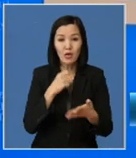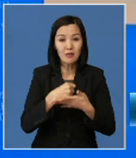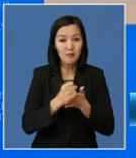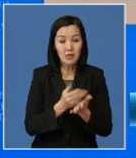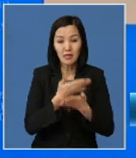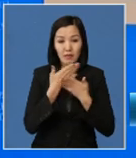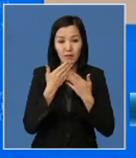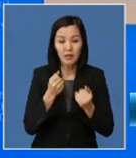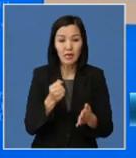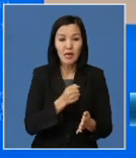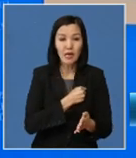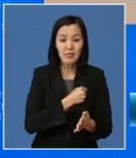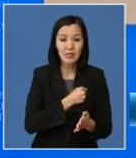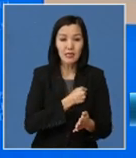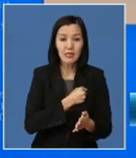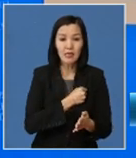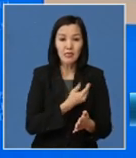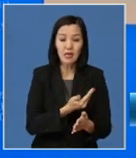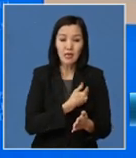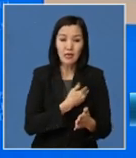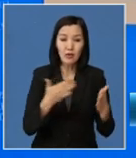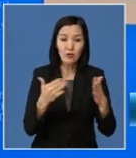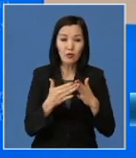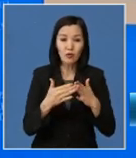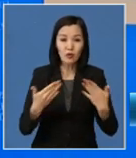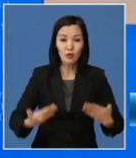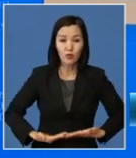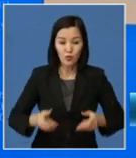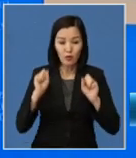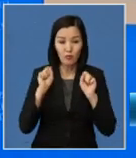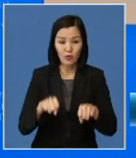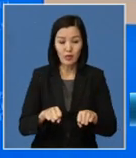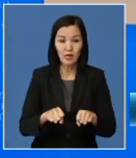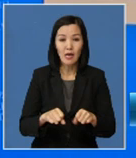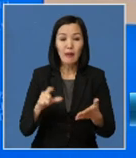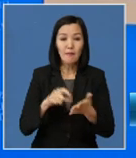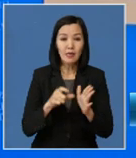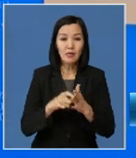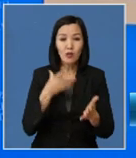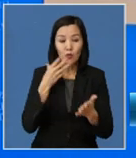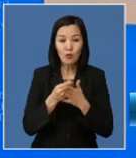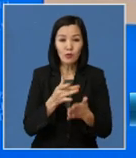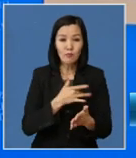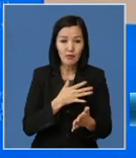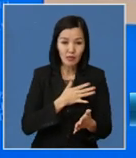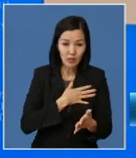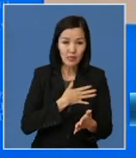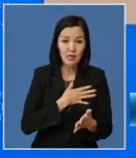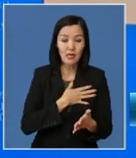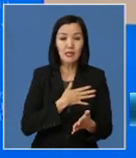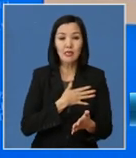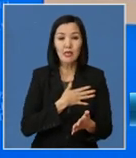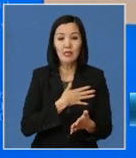Демек, әскери қалаған пәтерге қоныстанып, тұрақты түрде тұра беруіне болады. Ал пәтерді өз меншігіне, өз жағдайына қарай